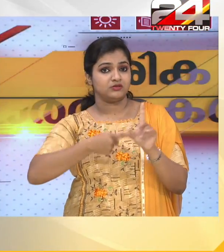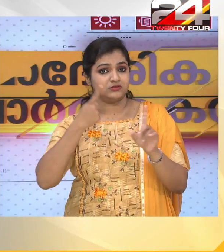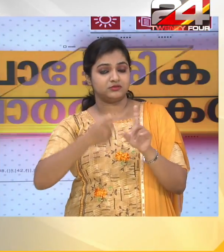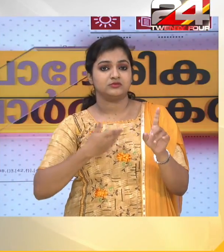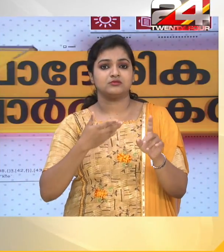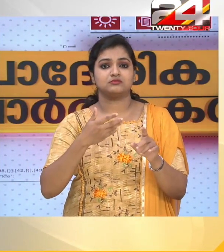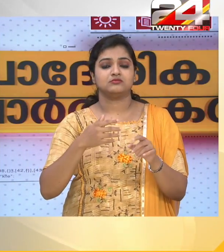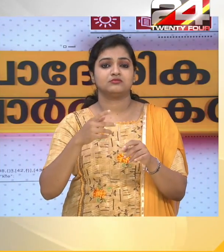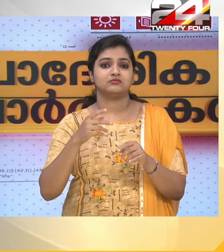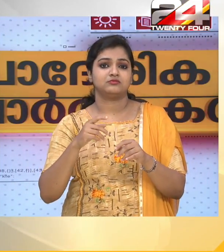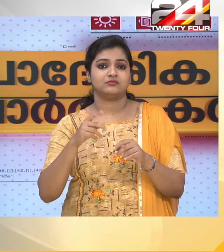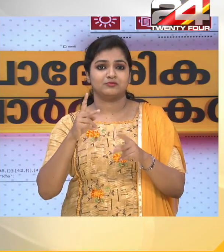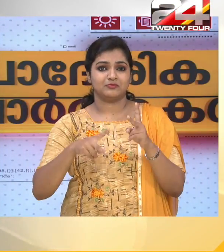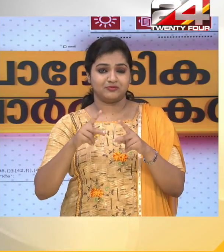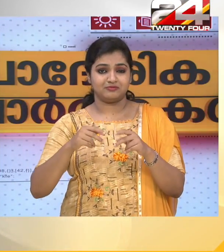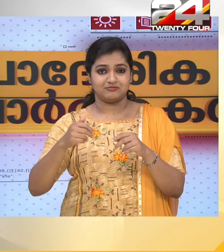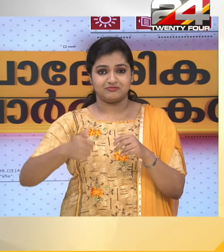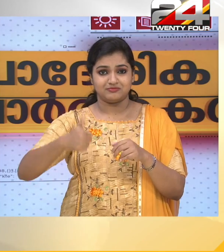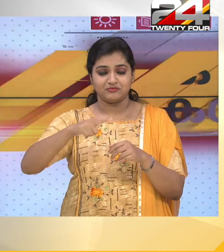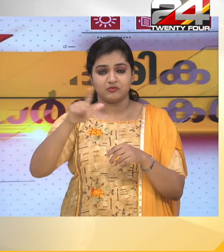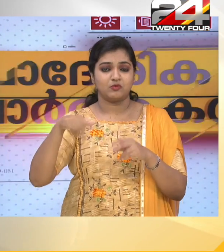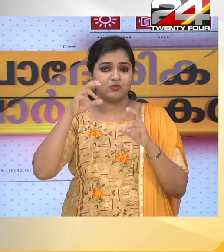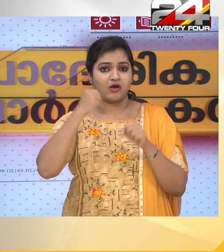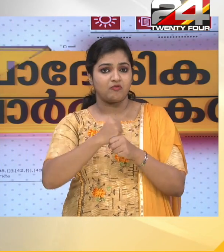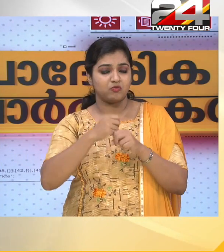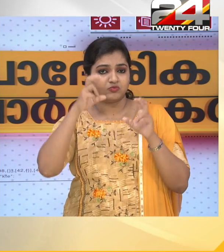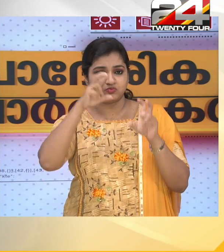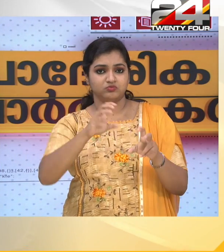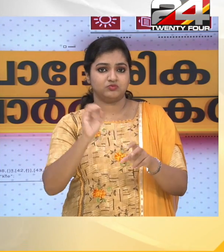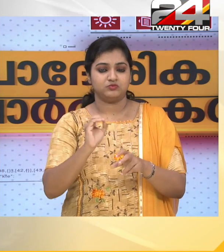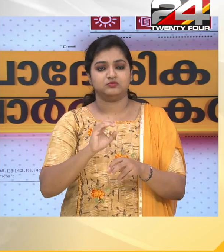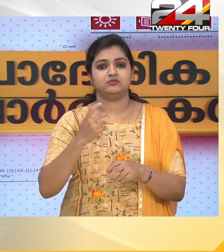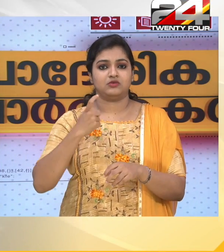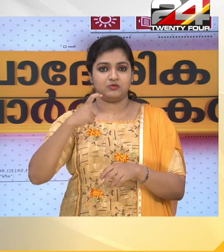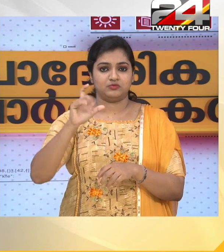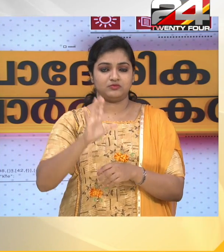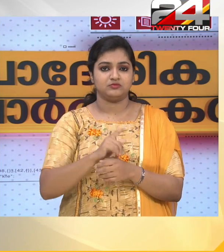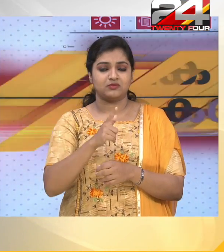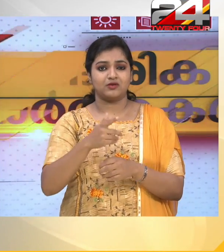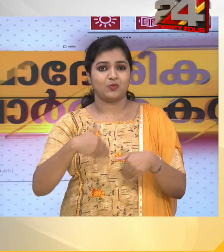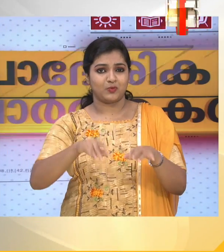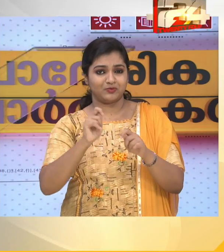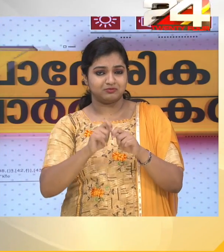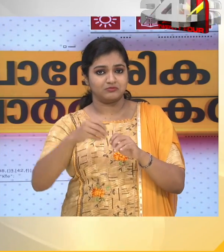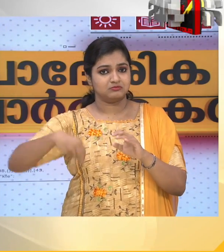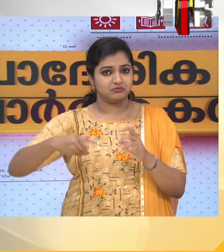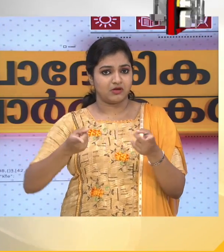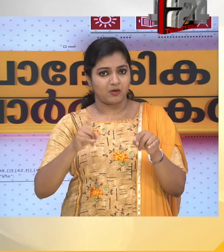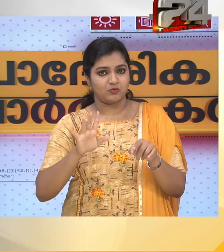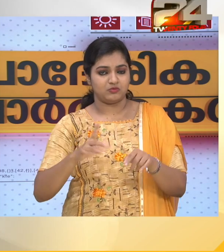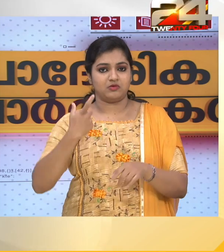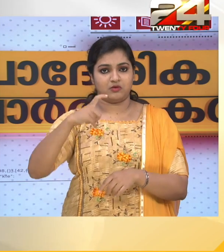4 വർഷമായിട്ടും ജനപ്രതിനിധികളും സർക്കാരും തിരിഞ്ഞു നോക്കുന്നില്ലെന്നാണ് ആക്ഷേപം. റോഡ് നിർമ്മാണത്തിൽ അഴിമതി നടന്നതായും ആരോപണമുണ്ട്.